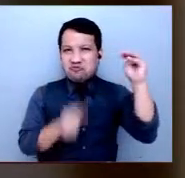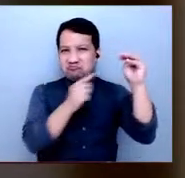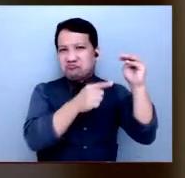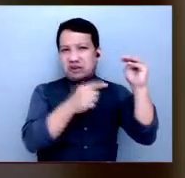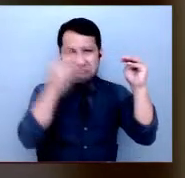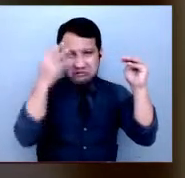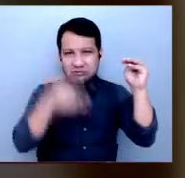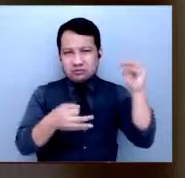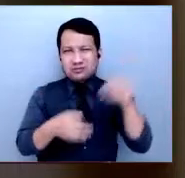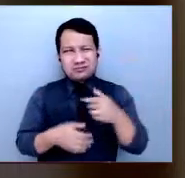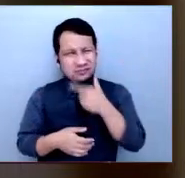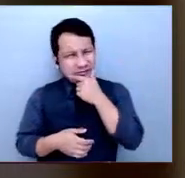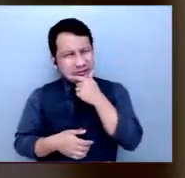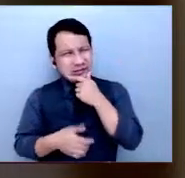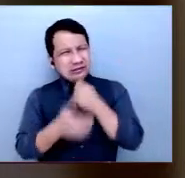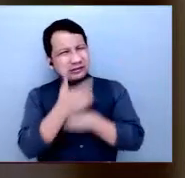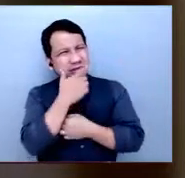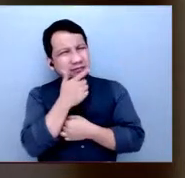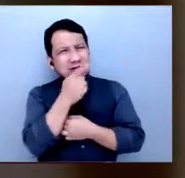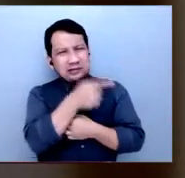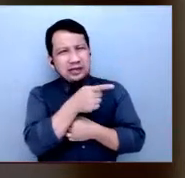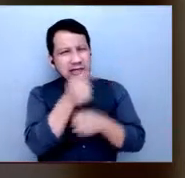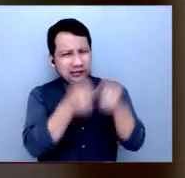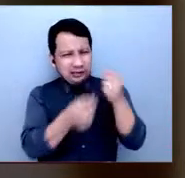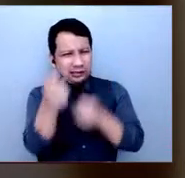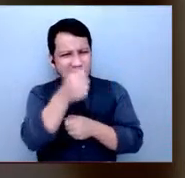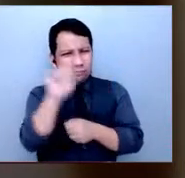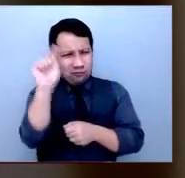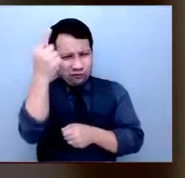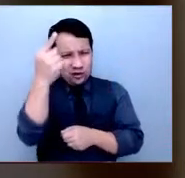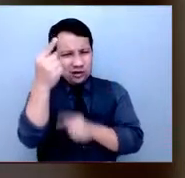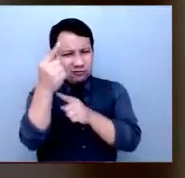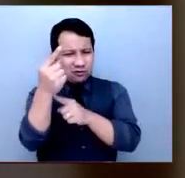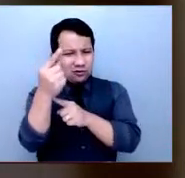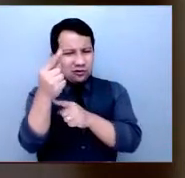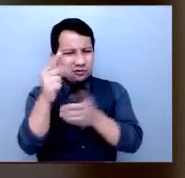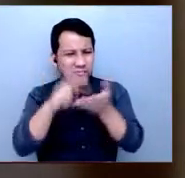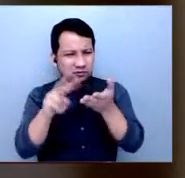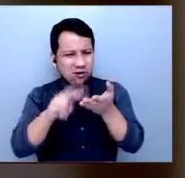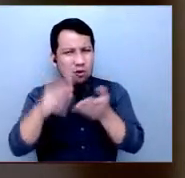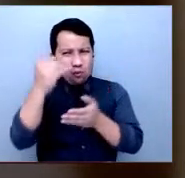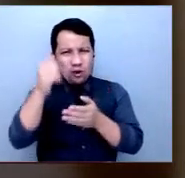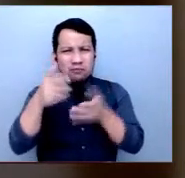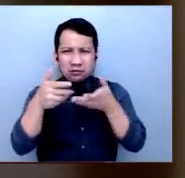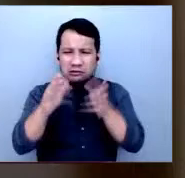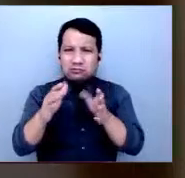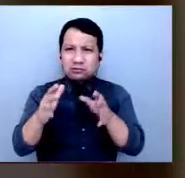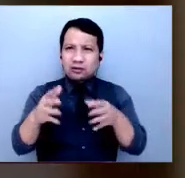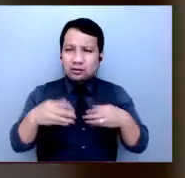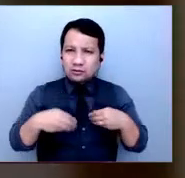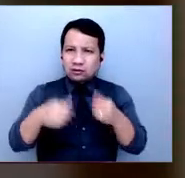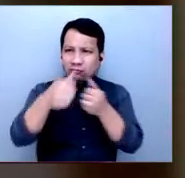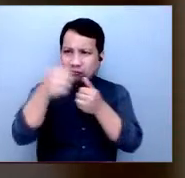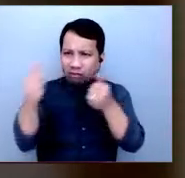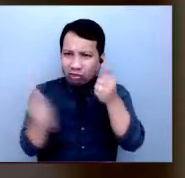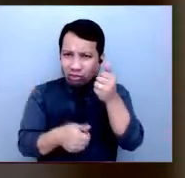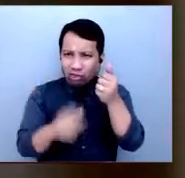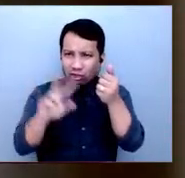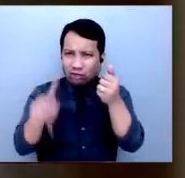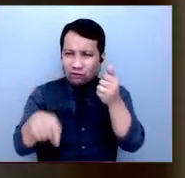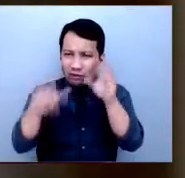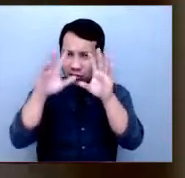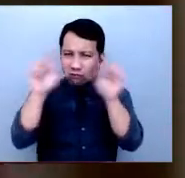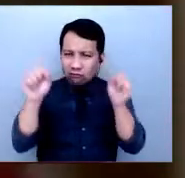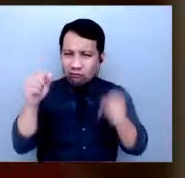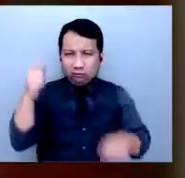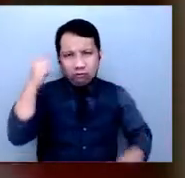Nagtataka ako, sabi ko, siya ang number one sa survey kung bakit siya pumayag na tatakbo lang bise. Sabi pa ng